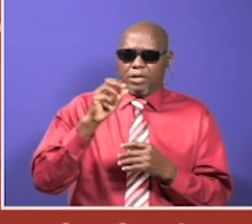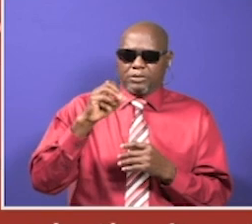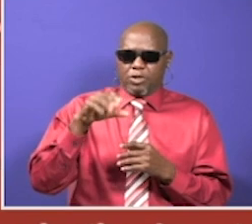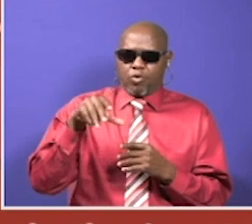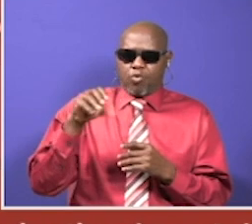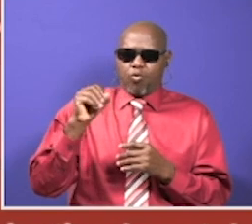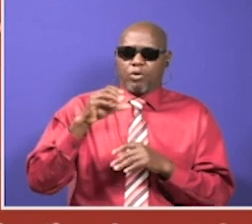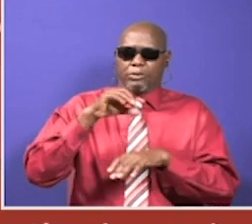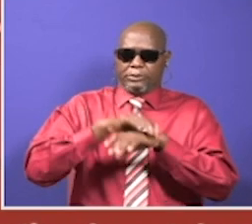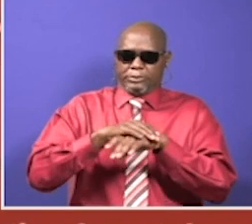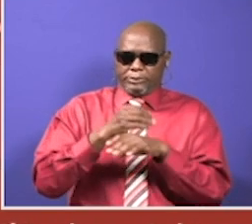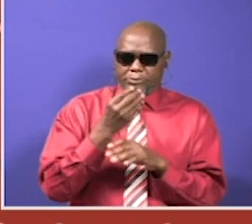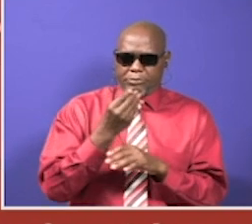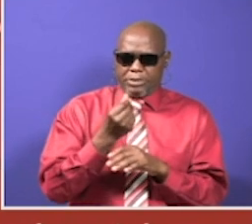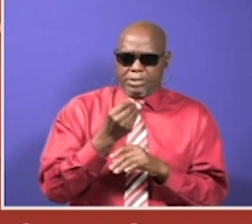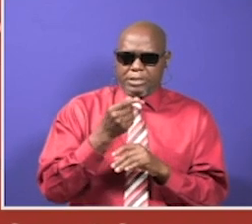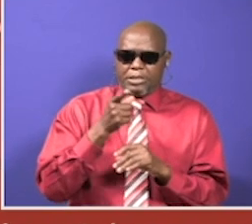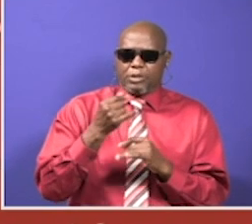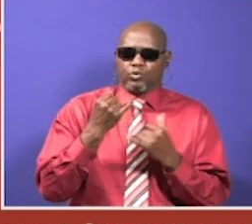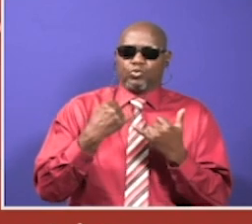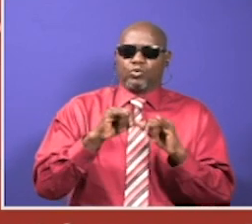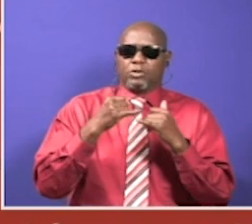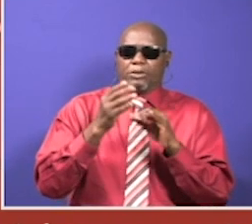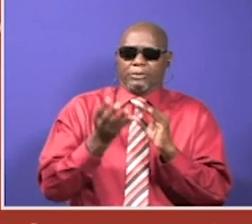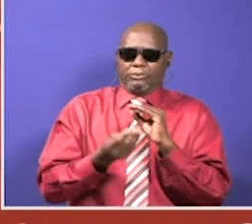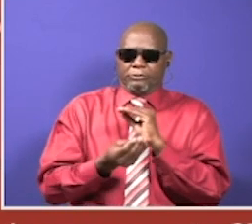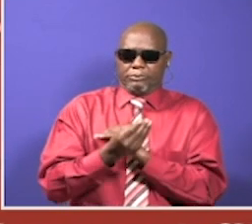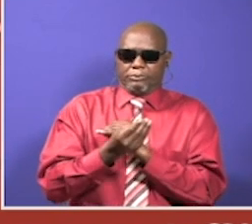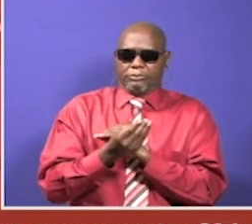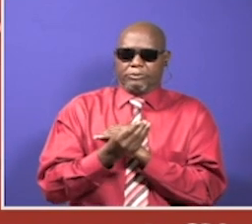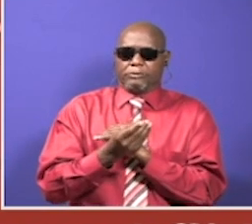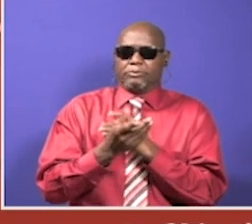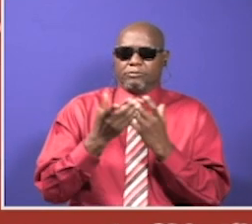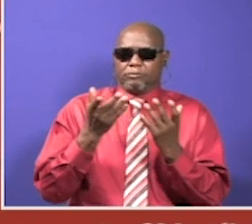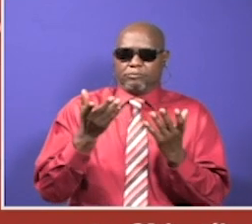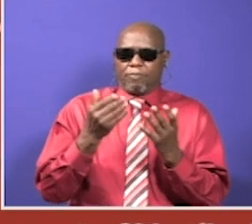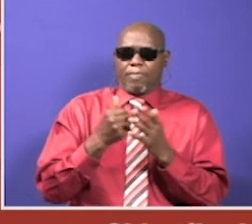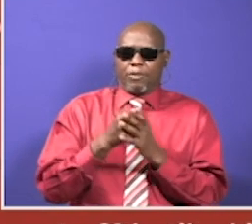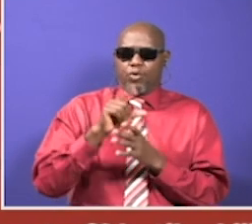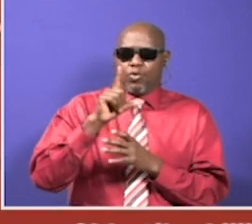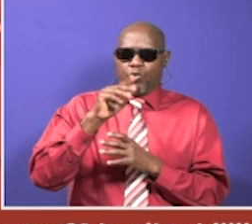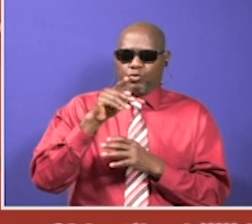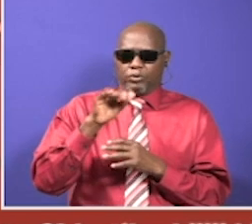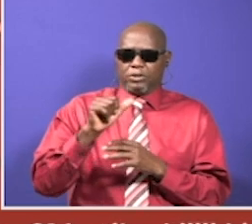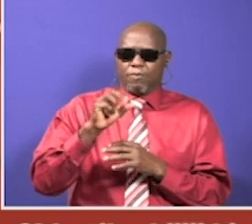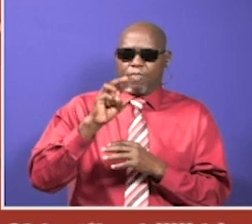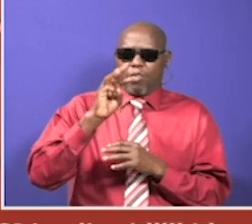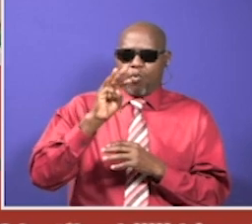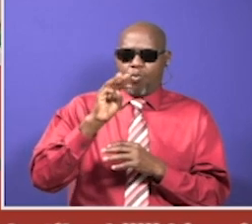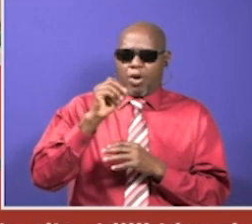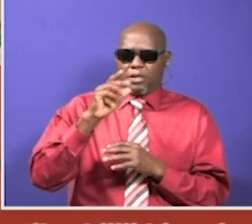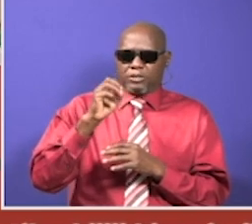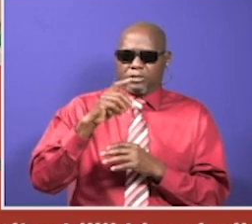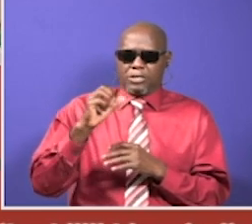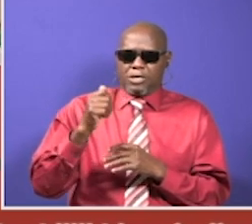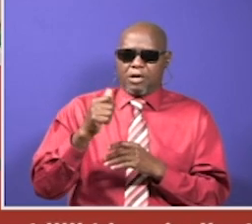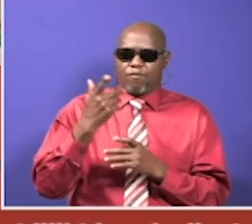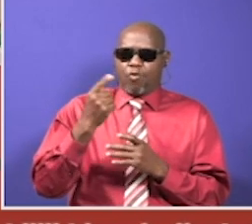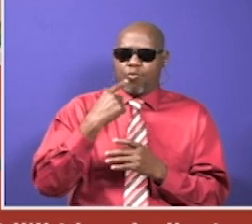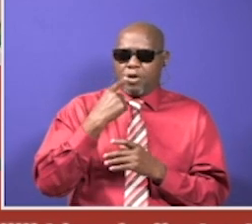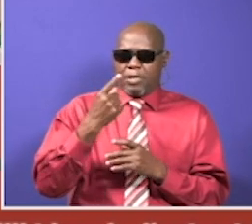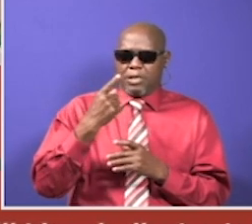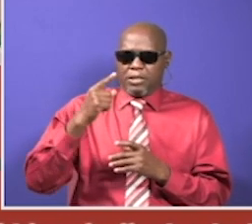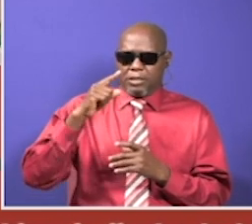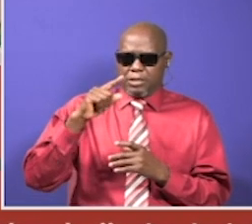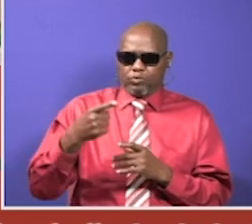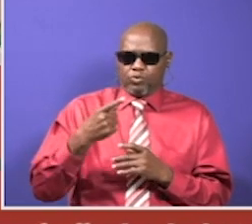kupokea fedha hizo, Monda alijaribu kumhonga mkurugenzi mtendaji wa kampuni hiyo Lucy Washira kwa shilingi 100,000, juhudi ambazo